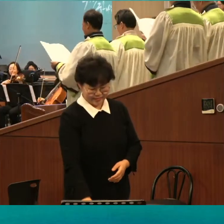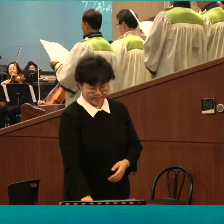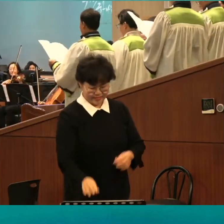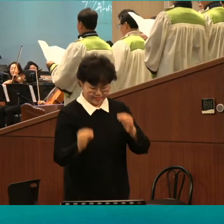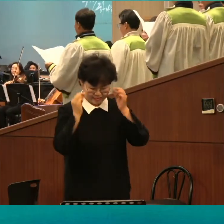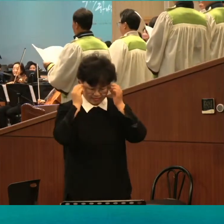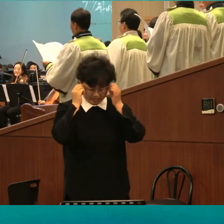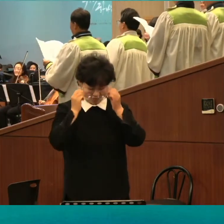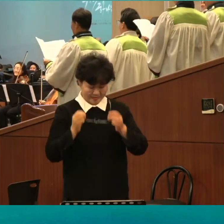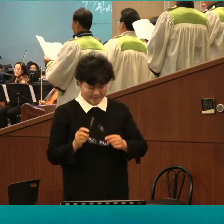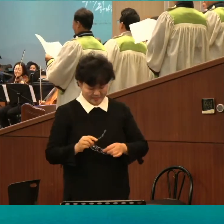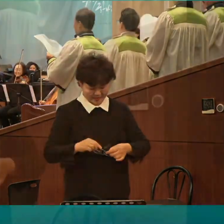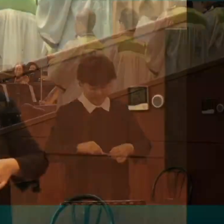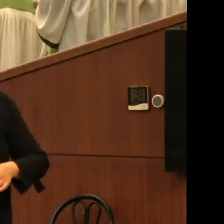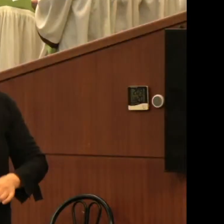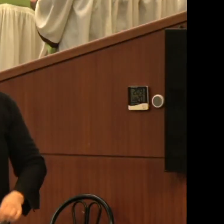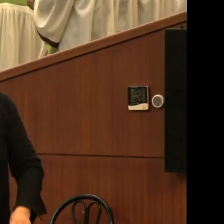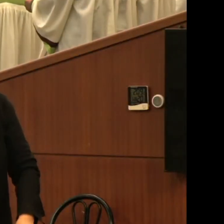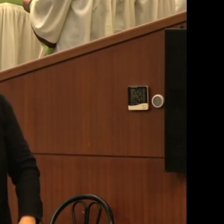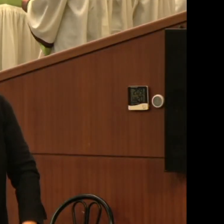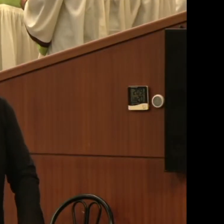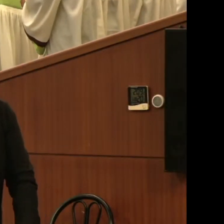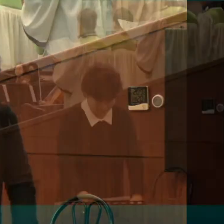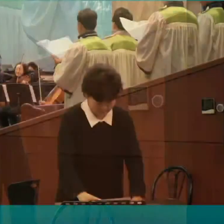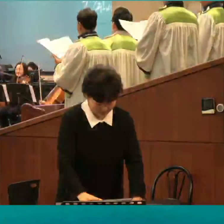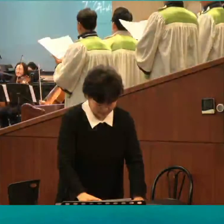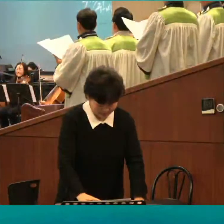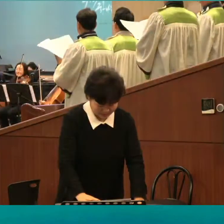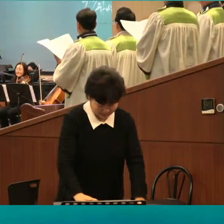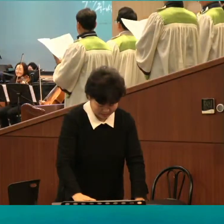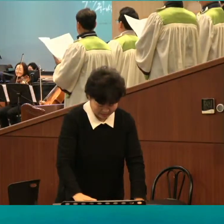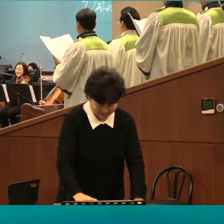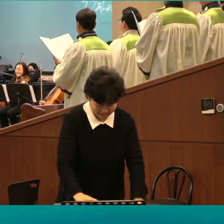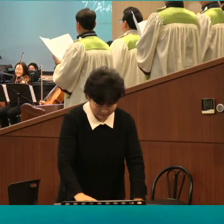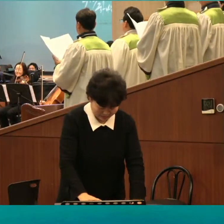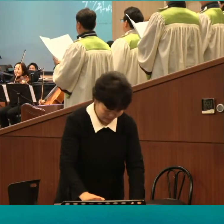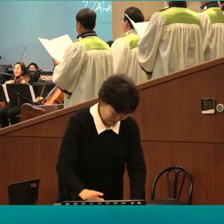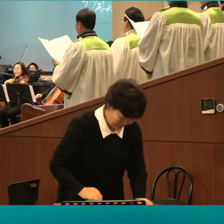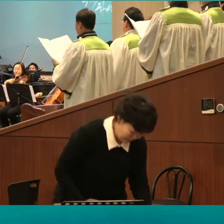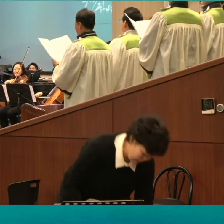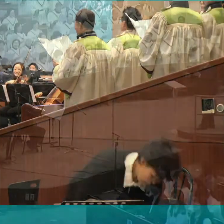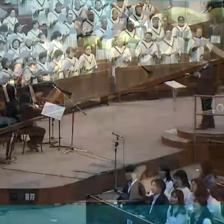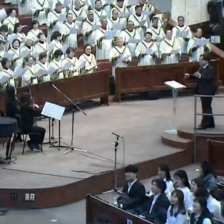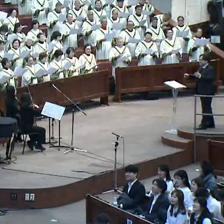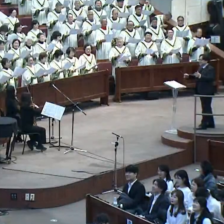아이고, 대단해요, 대단해. 오케이, 감사합니다.